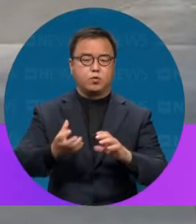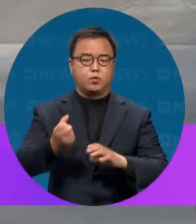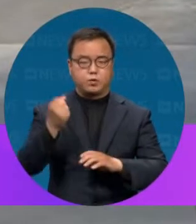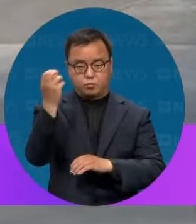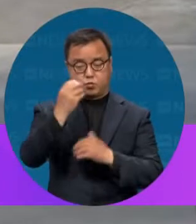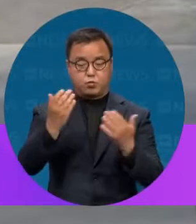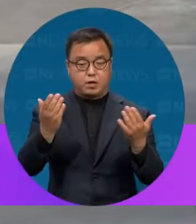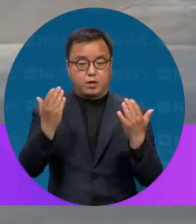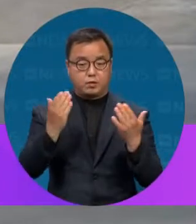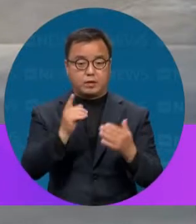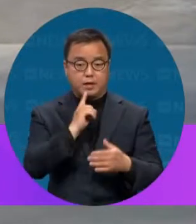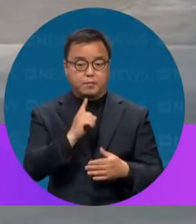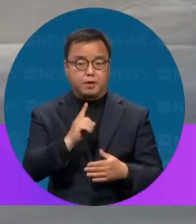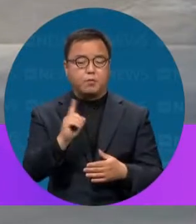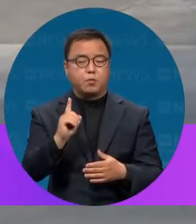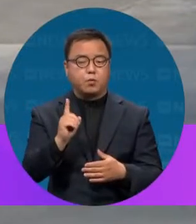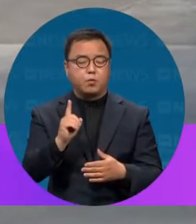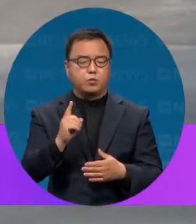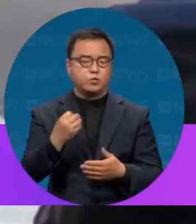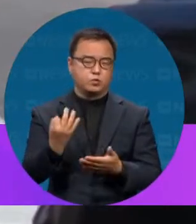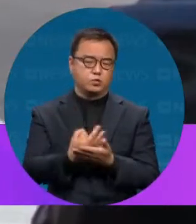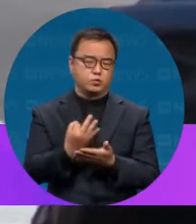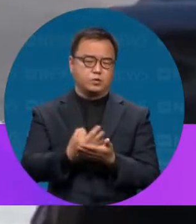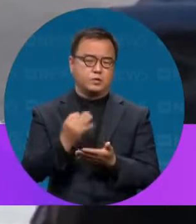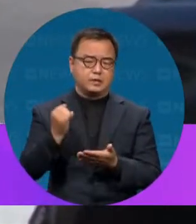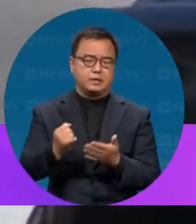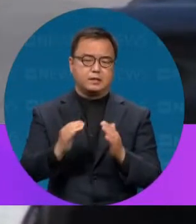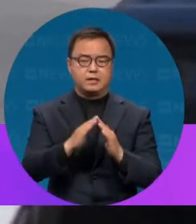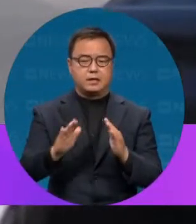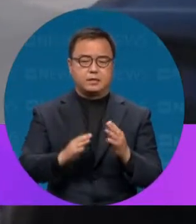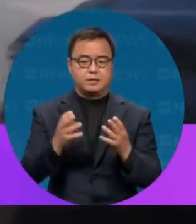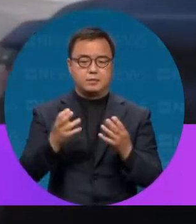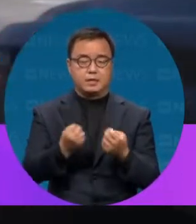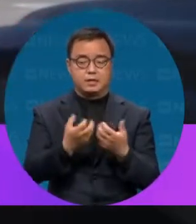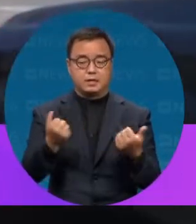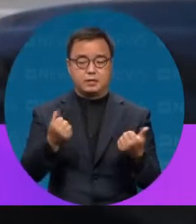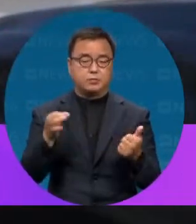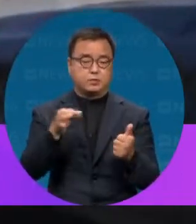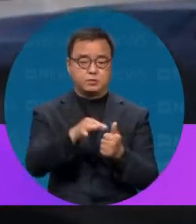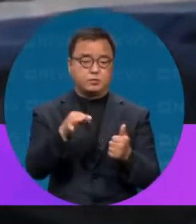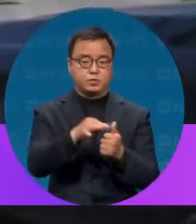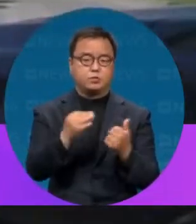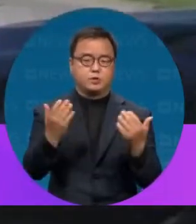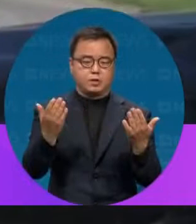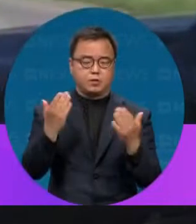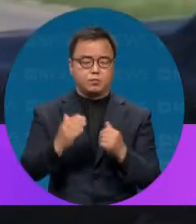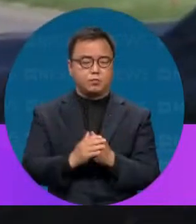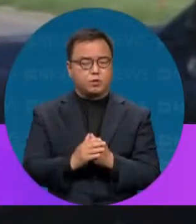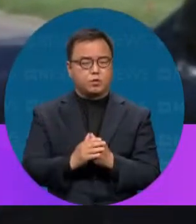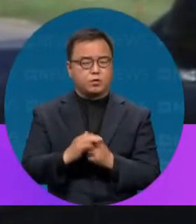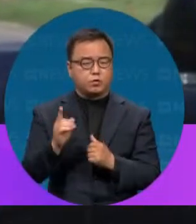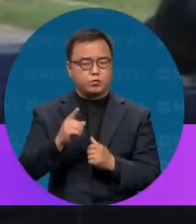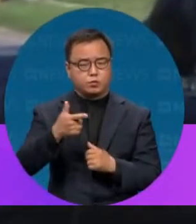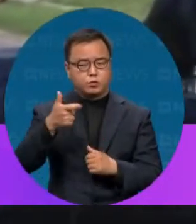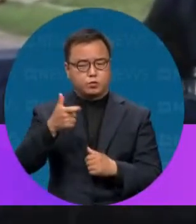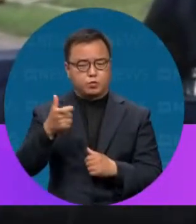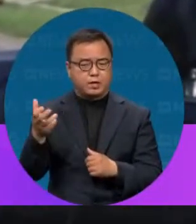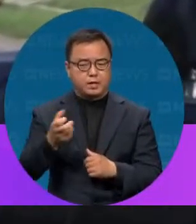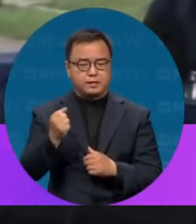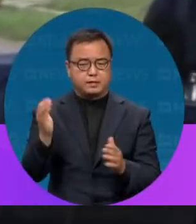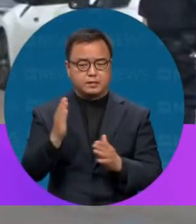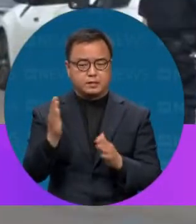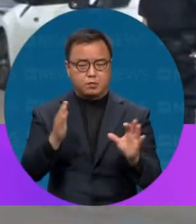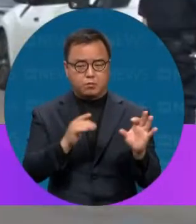따로 재정 지원을 받는 학교였답니다. 현지 시각 월요일 오후 3시 15분경 무장한 학생이 화장실에서